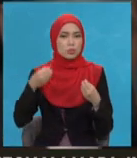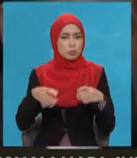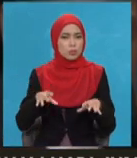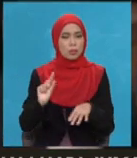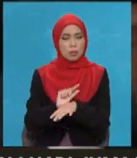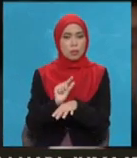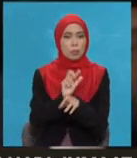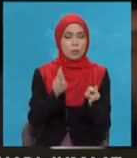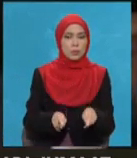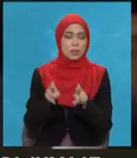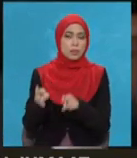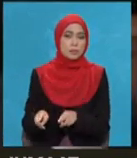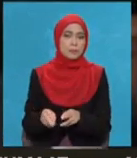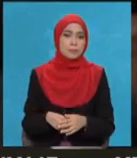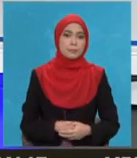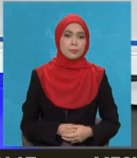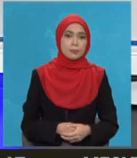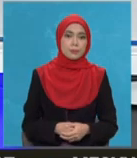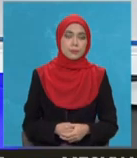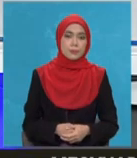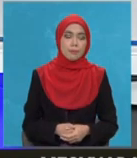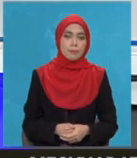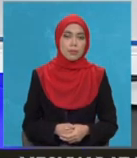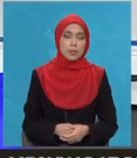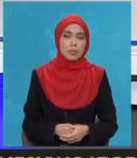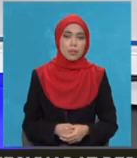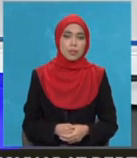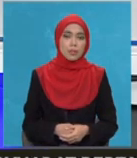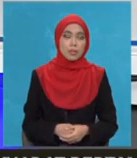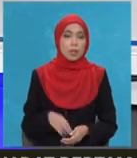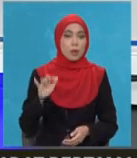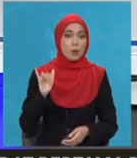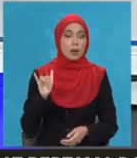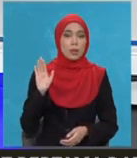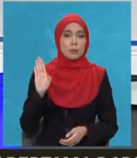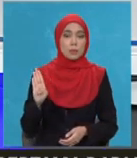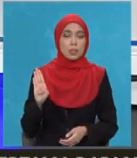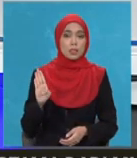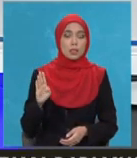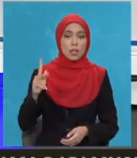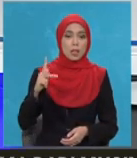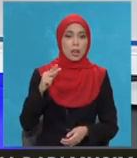negara Brunei Darussalam sementara itu yang berhormat haji